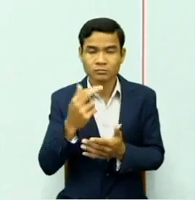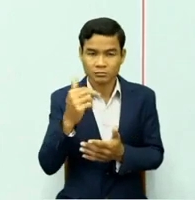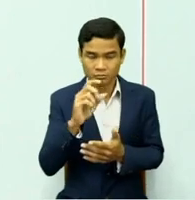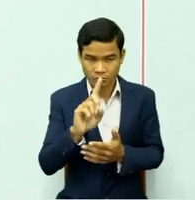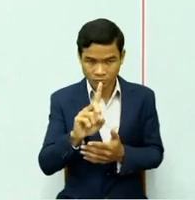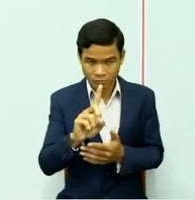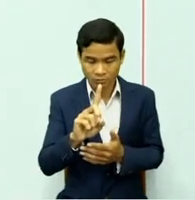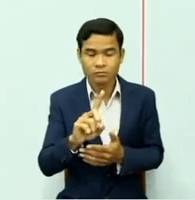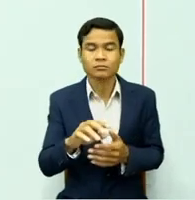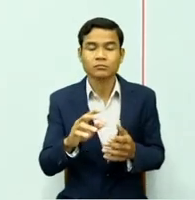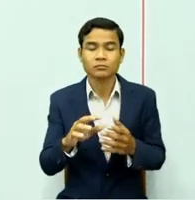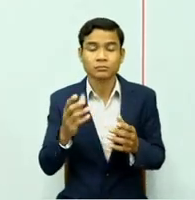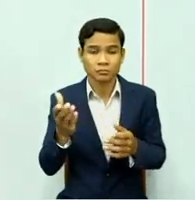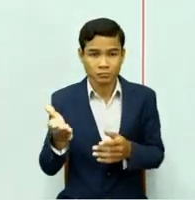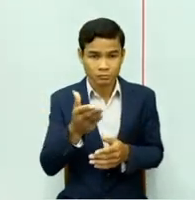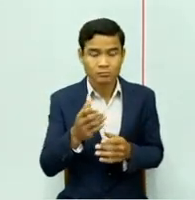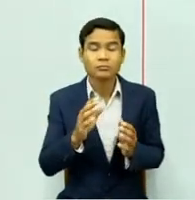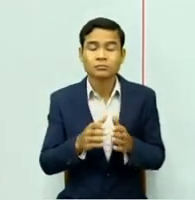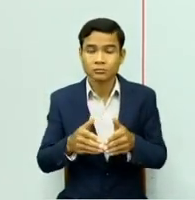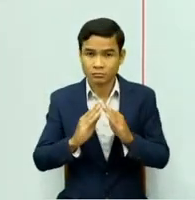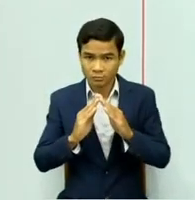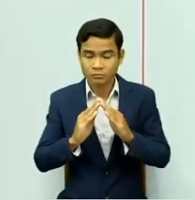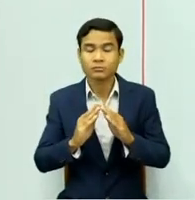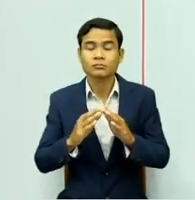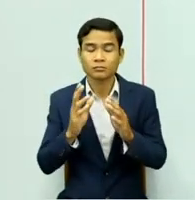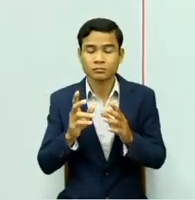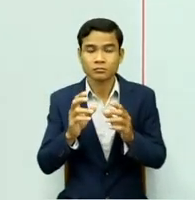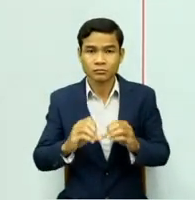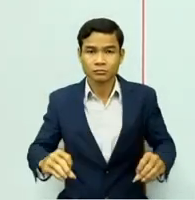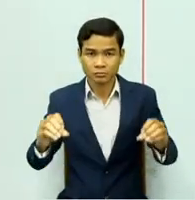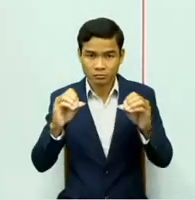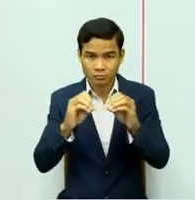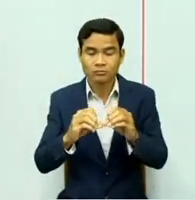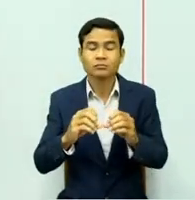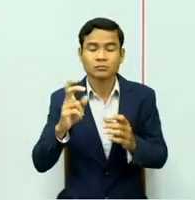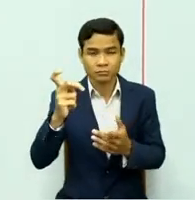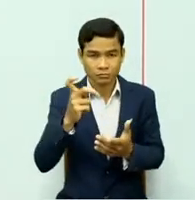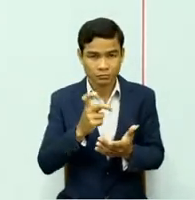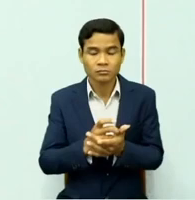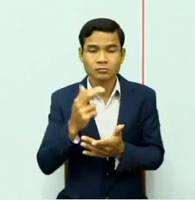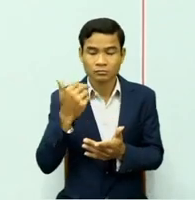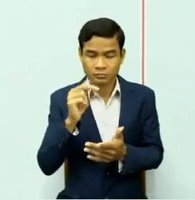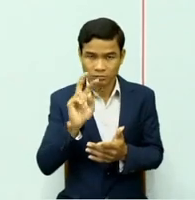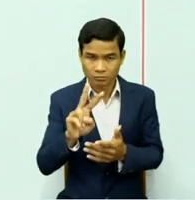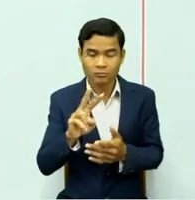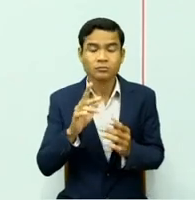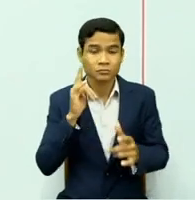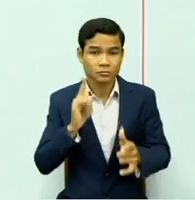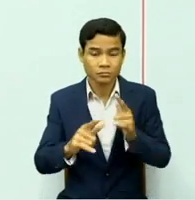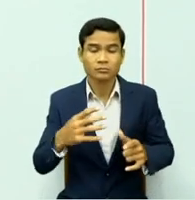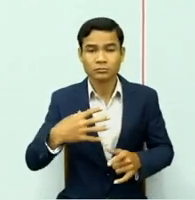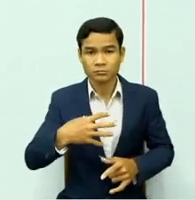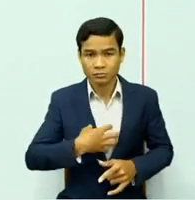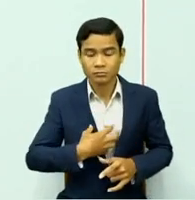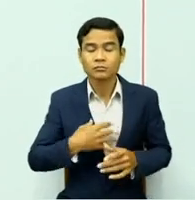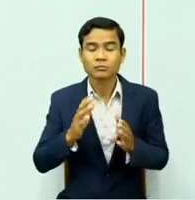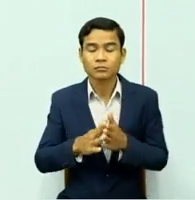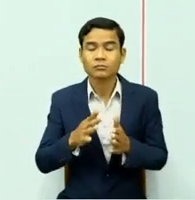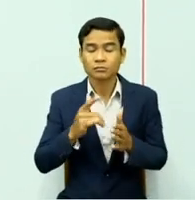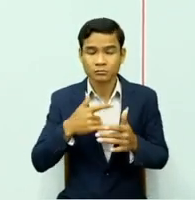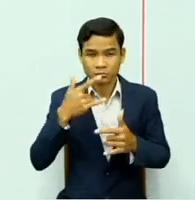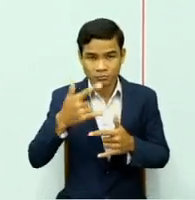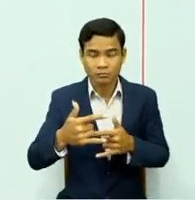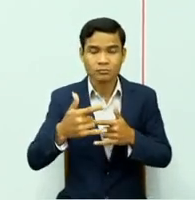1សម្រាប់ឲ្យយើងបង្កើតបានទៅជាលំនាំទី2ចាអញ្ចឹងប្រសិនបើយើងចង់បង្កើតលំនាំបន្ត